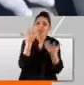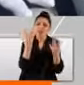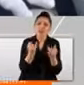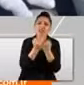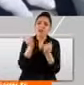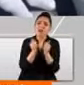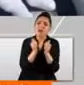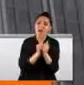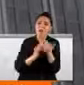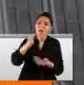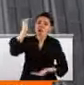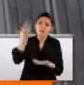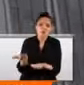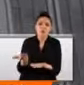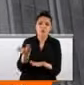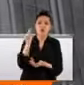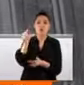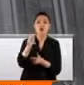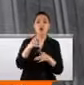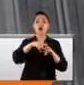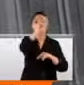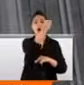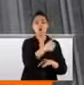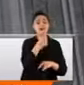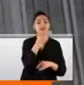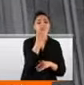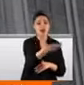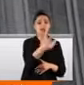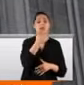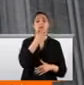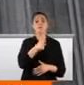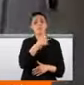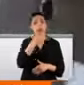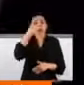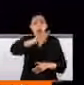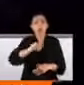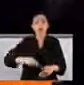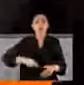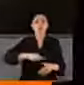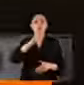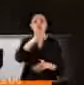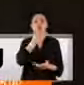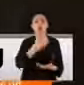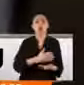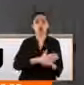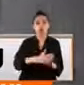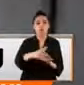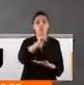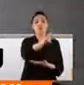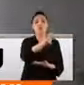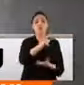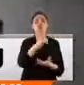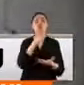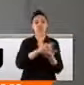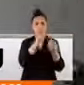kardeşiyle birlikte büyüyecektim. Hüseyin Er Sezgin kasten öldürme suçundan müebbet hapis cezasına çarptırıldı. Ancak avukatı istinaf